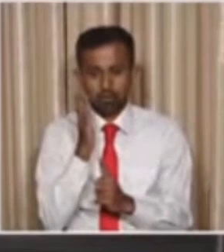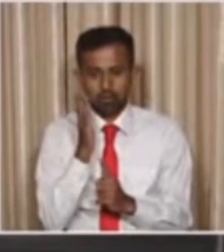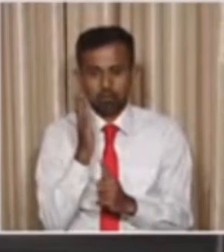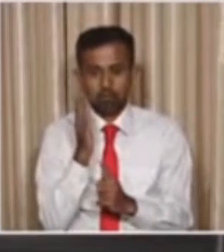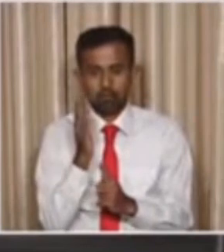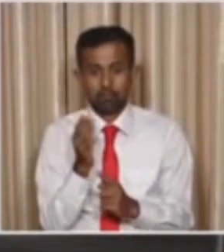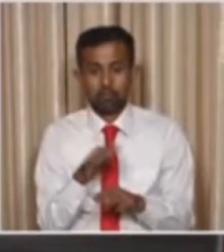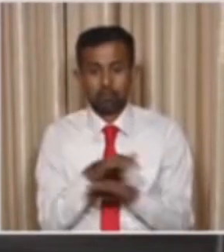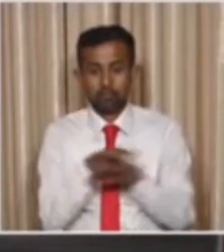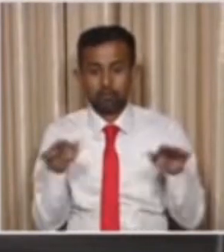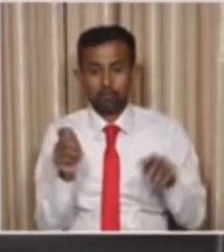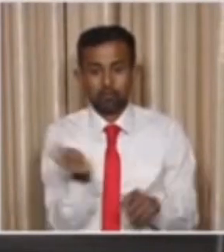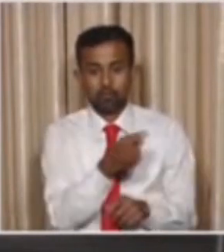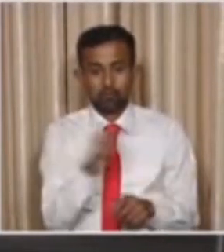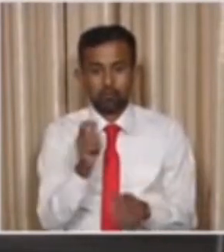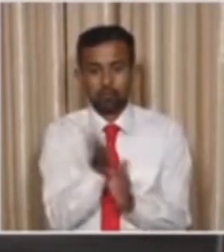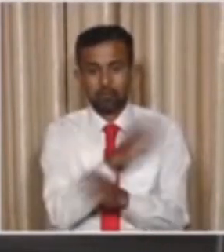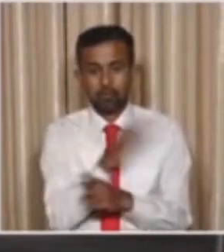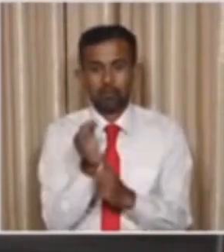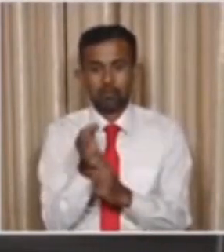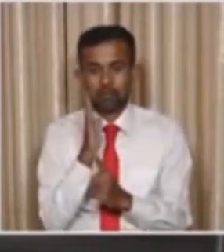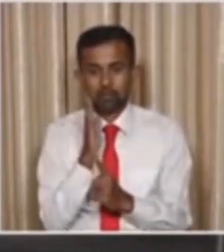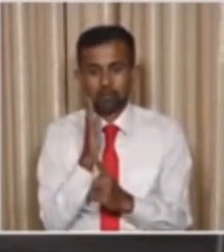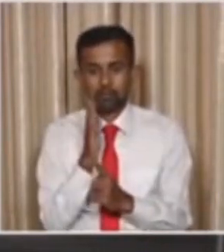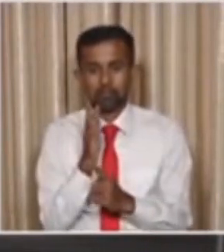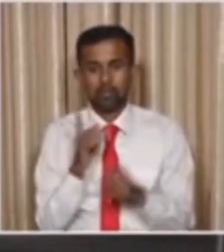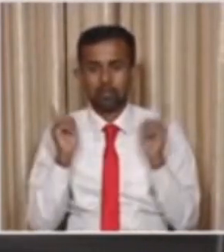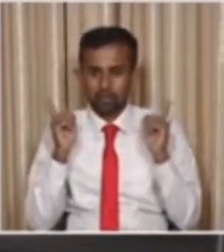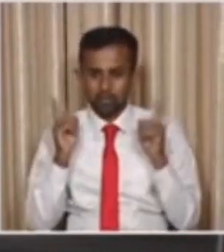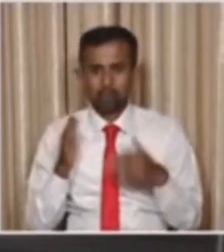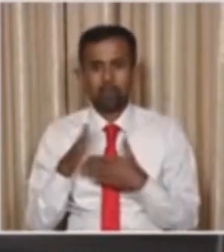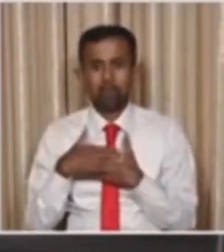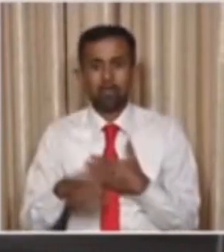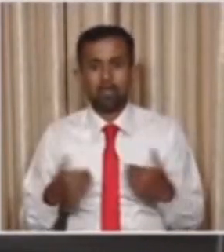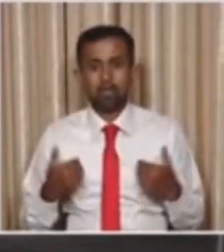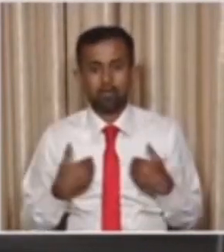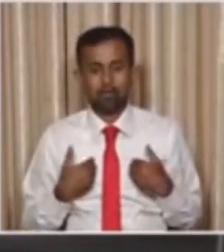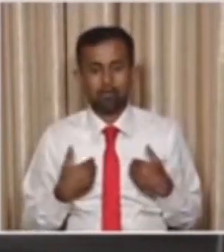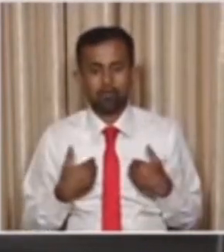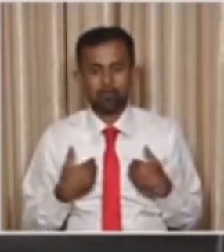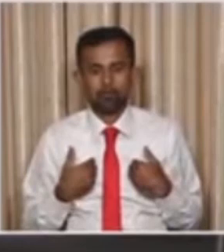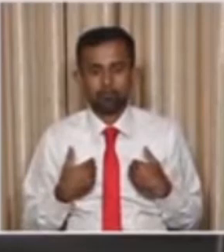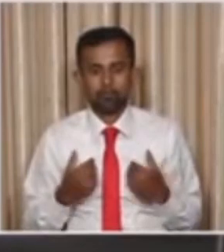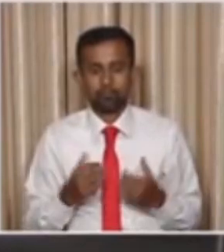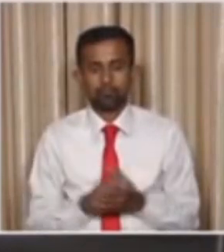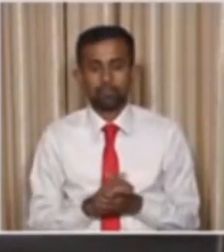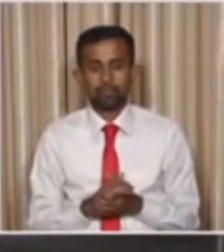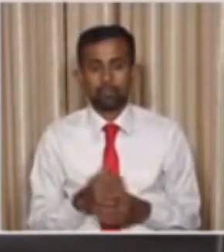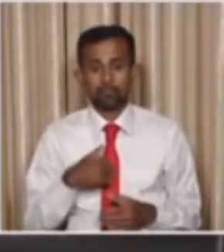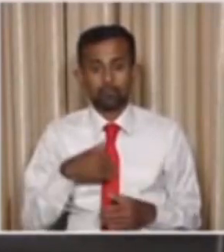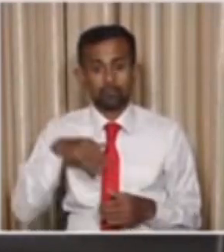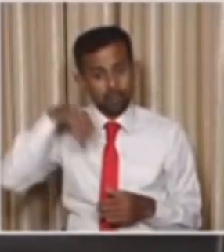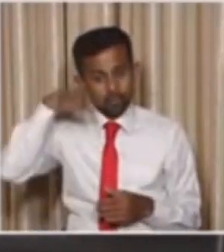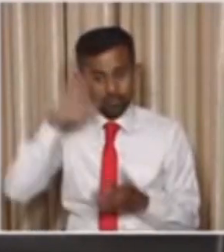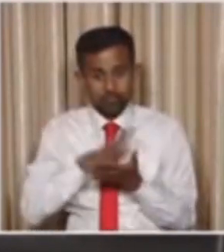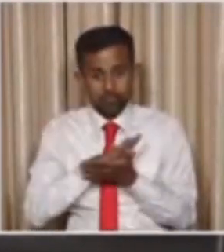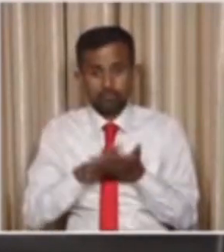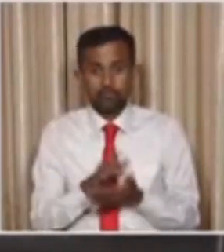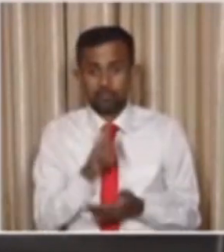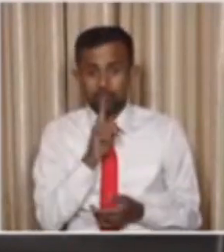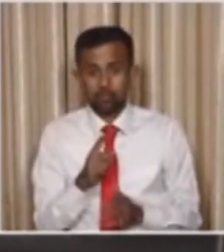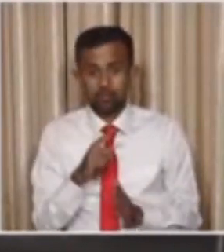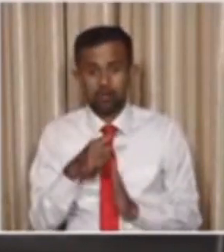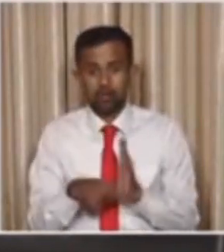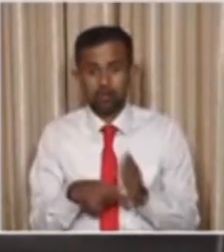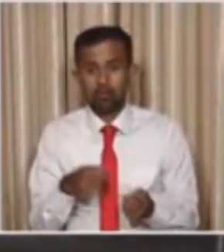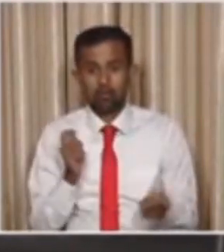टेबल टेनिस असोसिएशन के हिरबू सभापति वरे से इतकोट मम यदा पेहदी पेनल दुन मेरटे